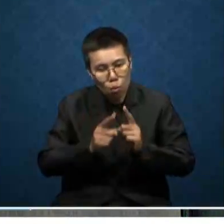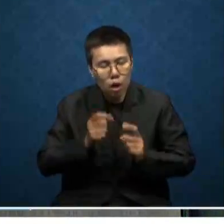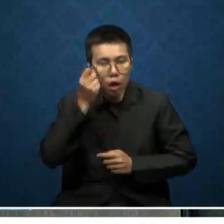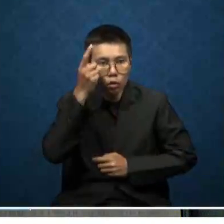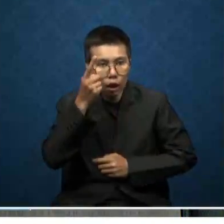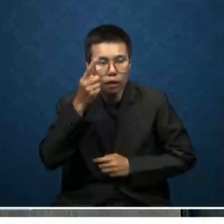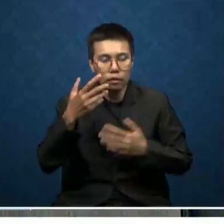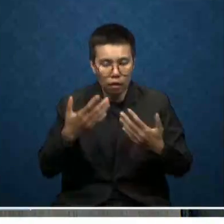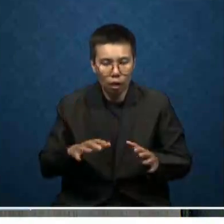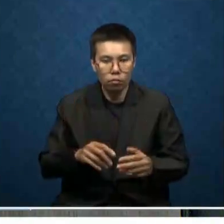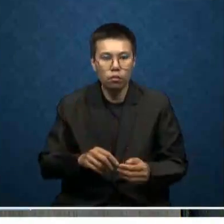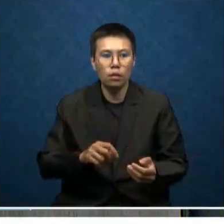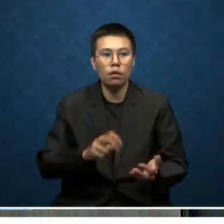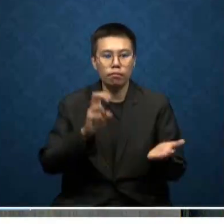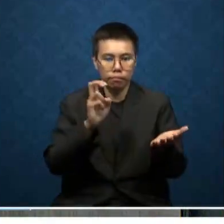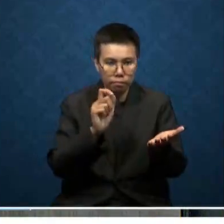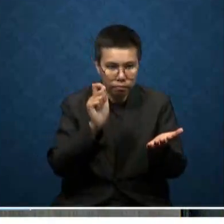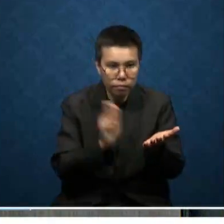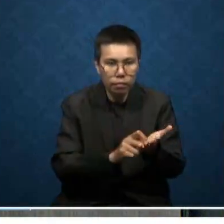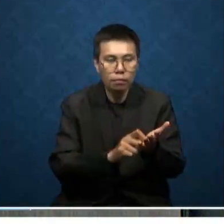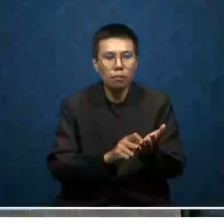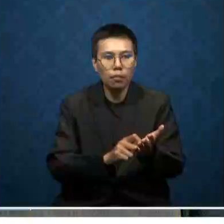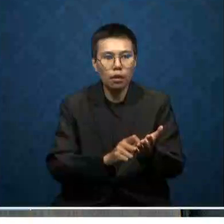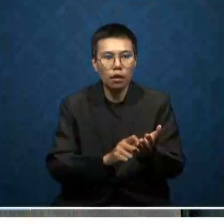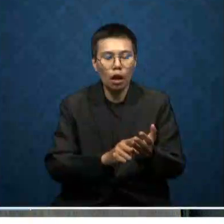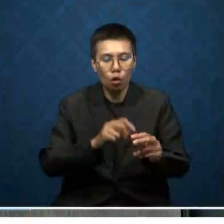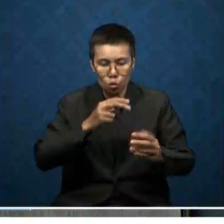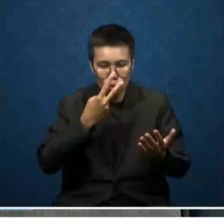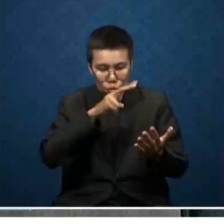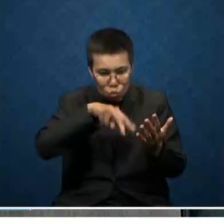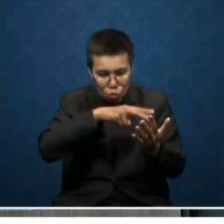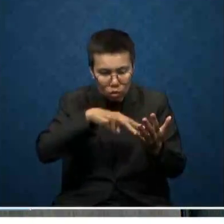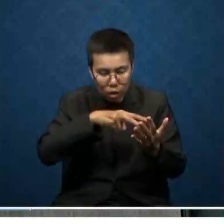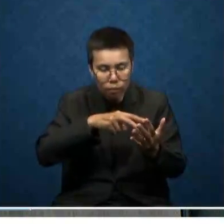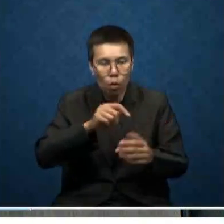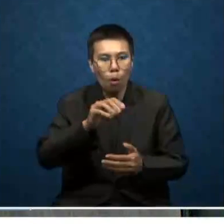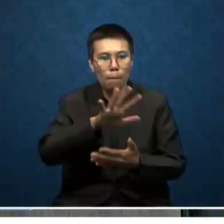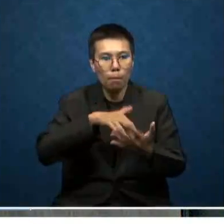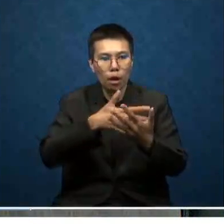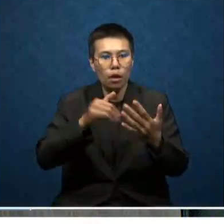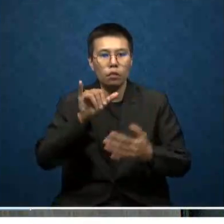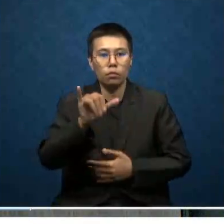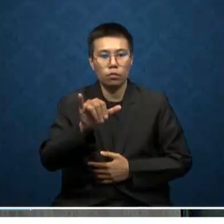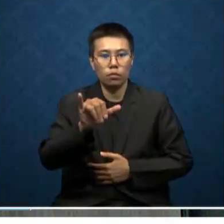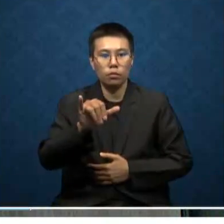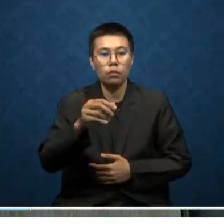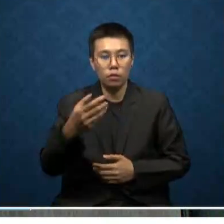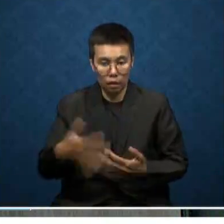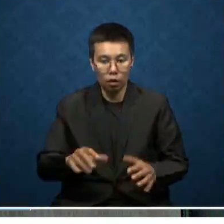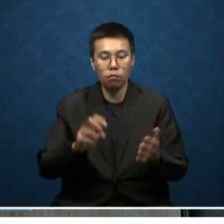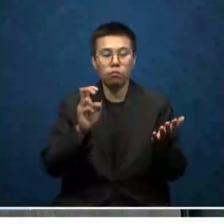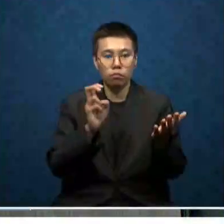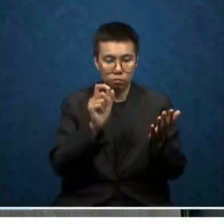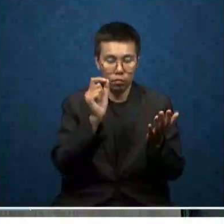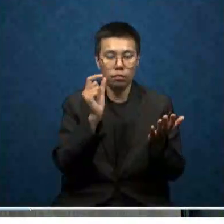ครับแล้วจึงระบุลงไปในแผนตรวจสอบกับยุทธศาสตร์ชาติเมื่อเห็นว่าสอดคล้องต้องกันจึงระบุลงไปในแผนและออกพระ